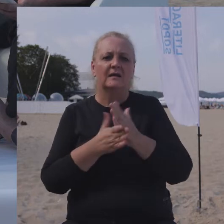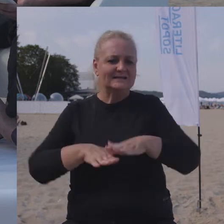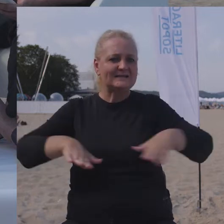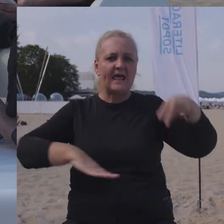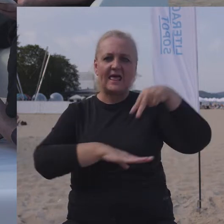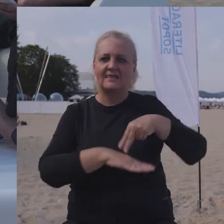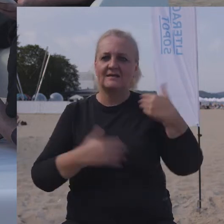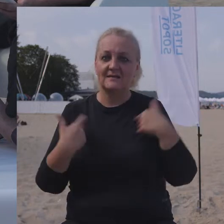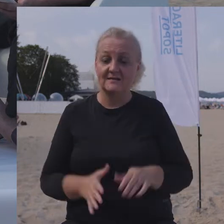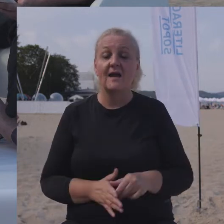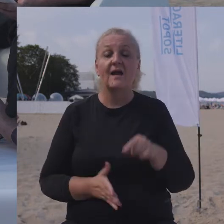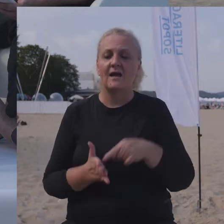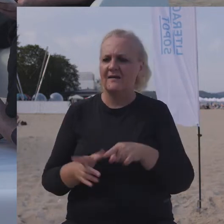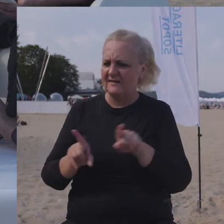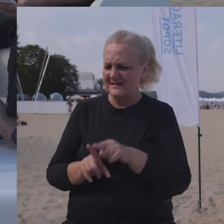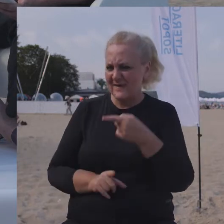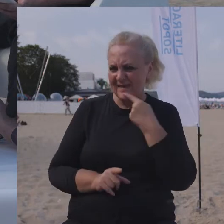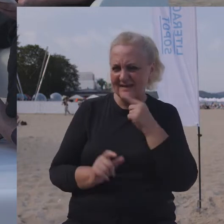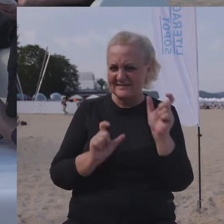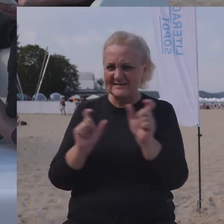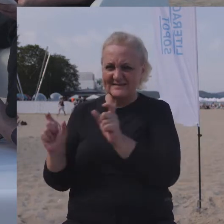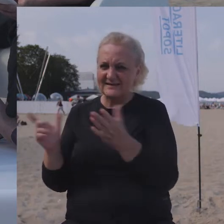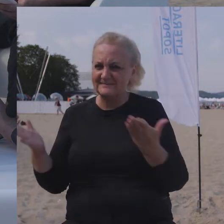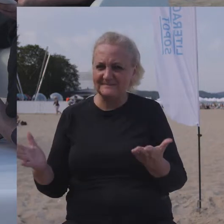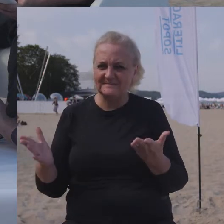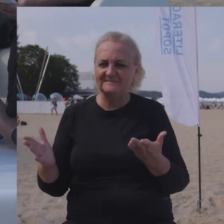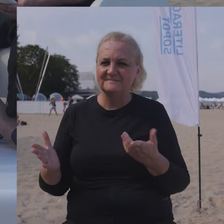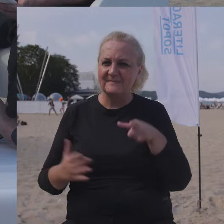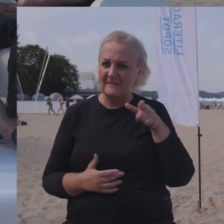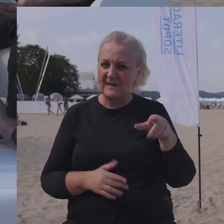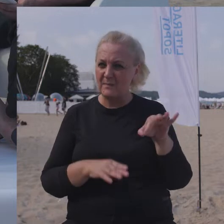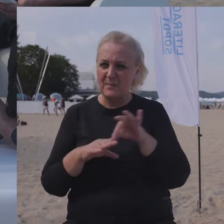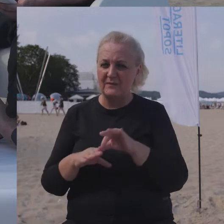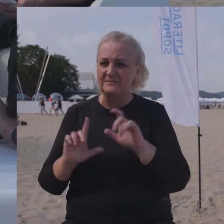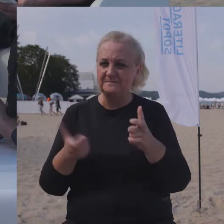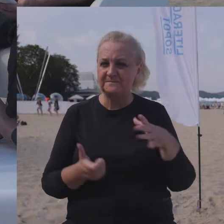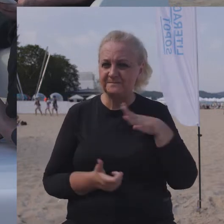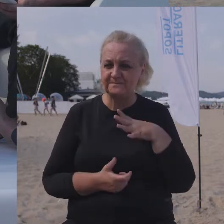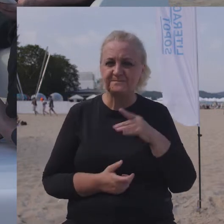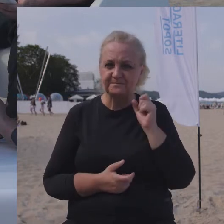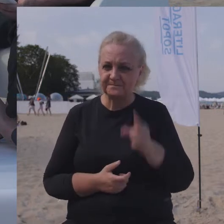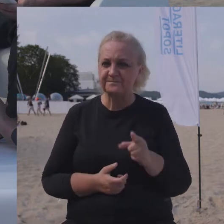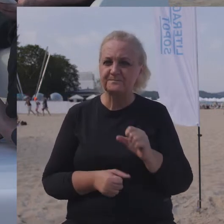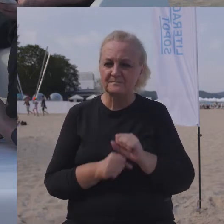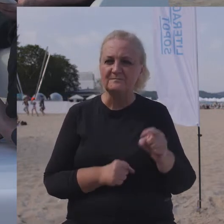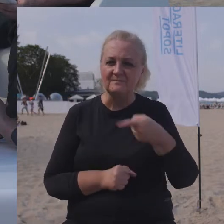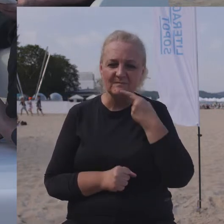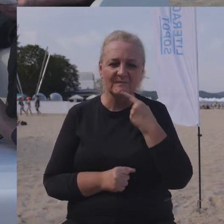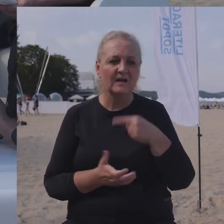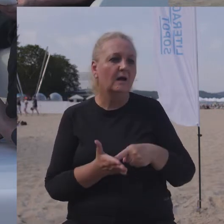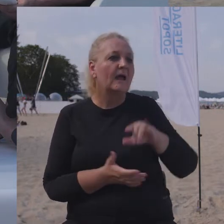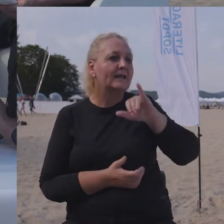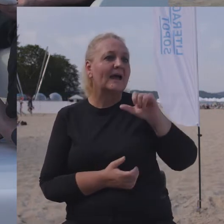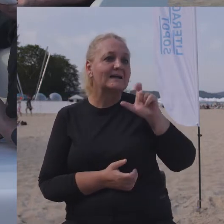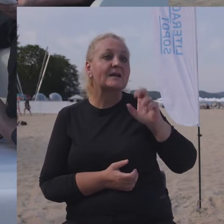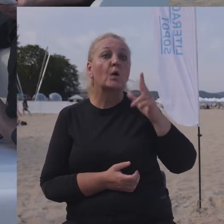scenę. Zwracam uwagę też na język, że wprowadzasz tutaj to, co się zaczęło wreszcie pojawiać w języku. Między innymi Jacek Dukaj,